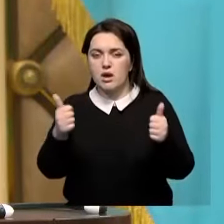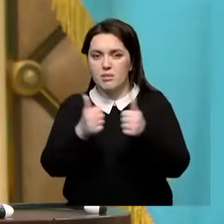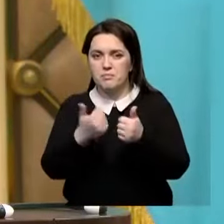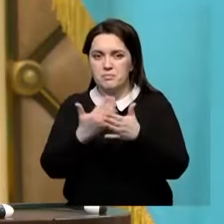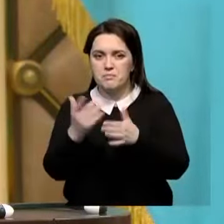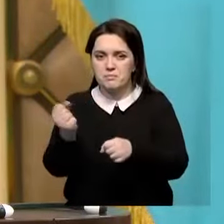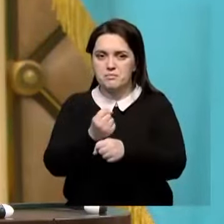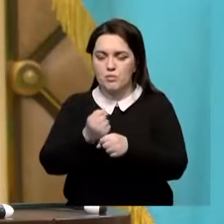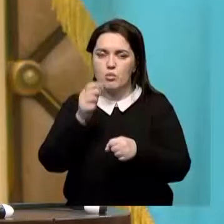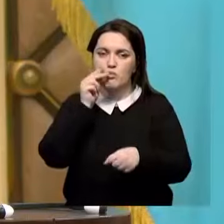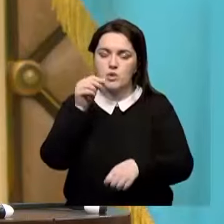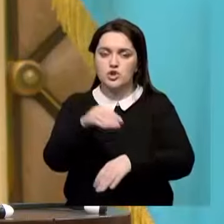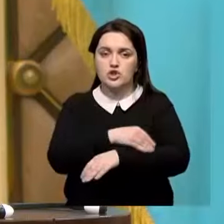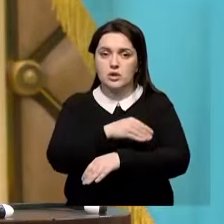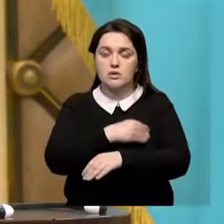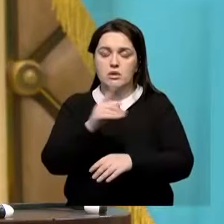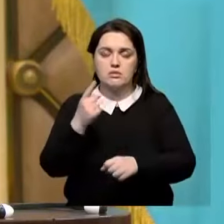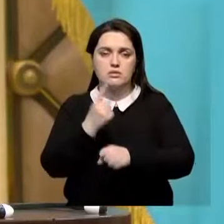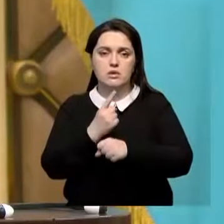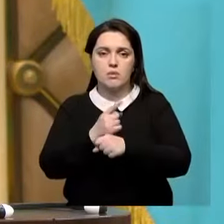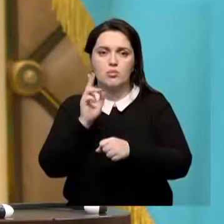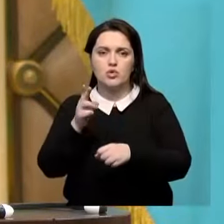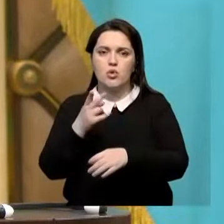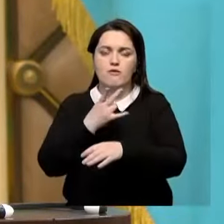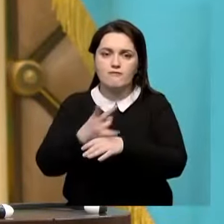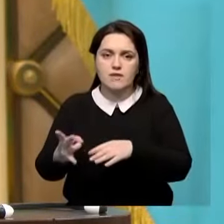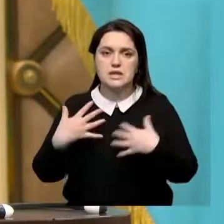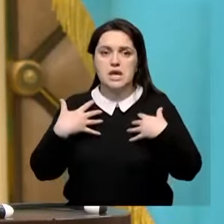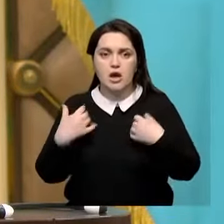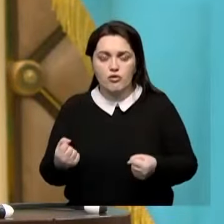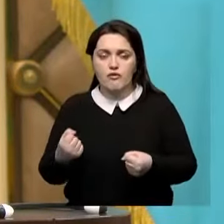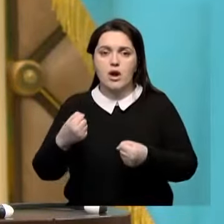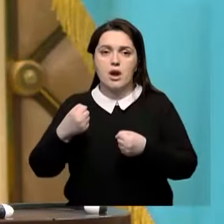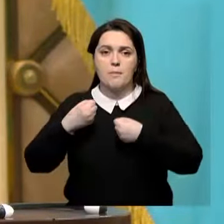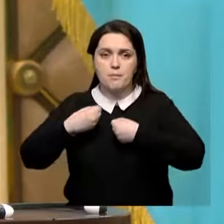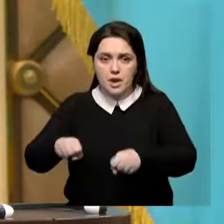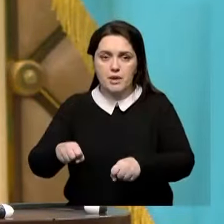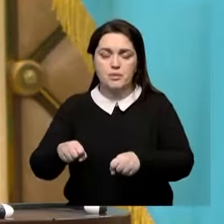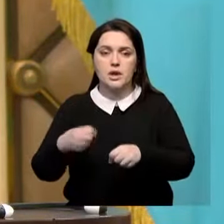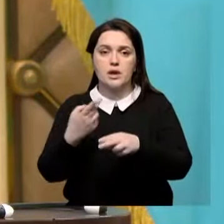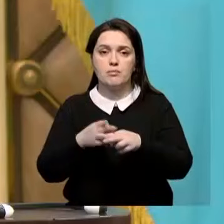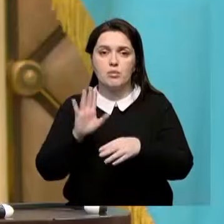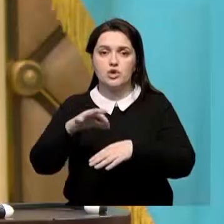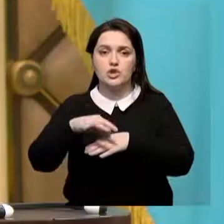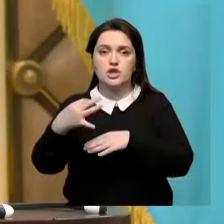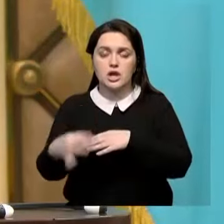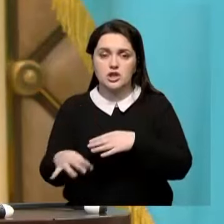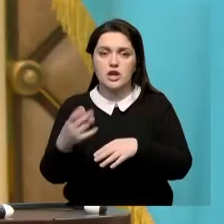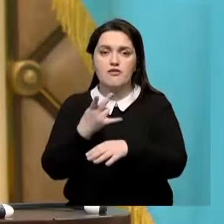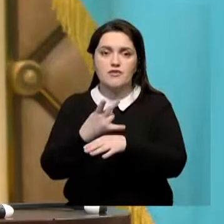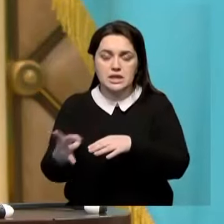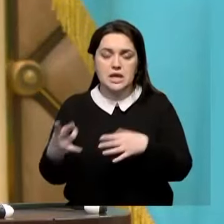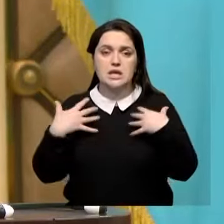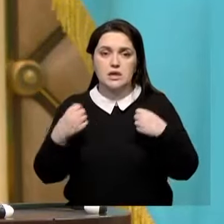статьям «Умышленное причинение легкого вреда здоровью» и «Побои». За деяния, направленные на умышленное причинение тяжкого вреда здоровью,